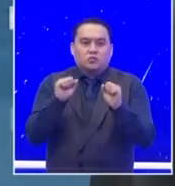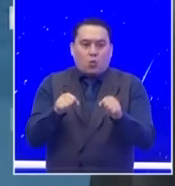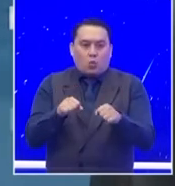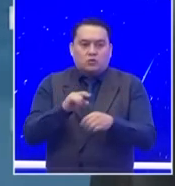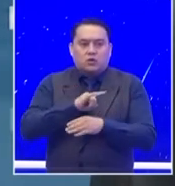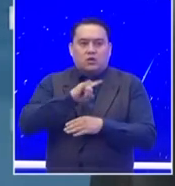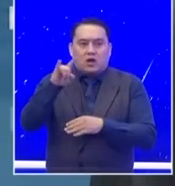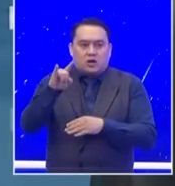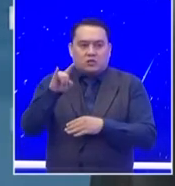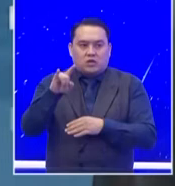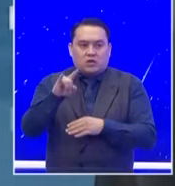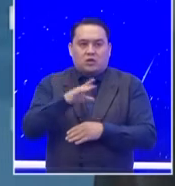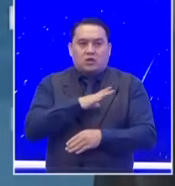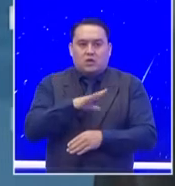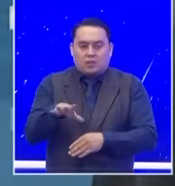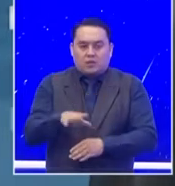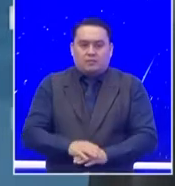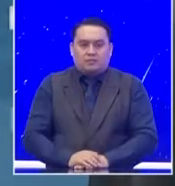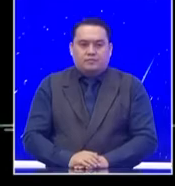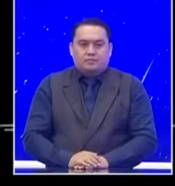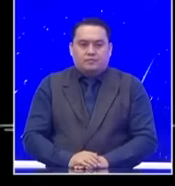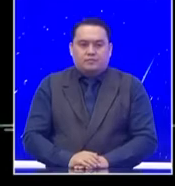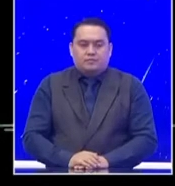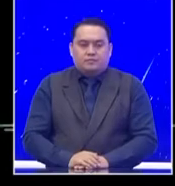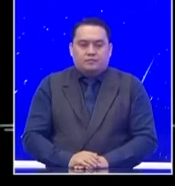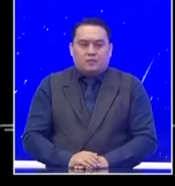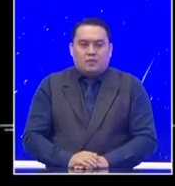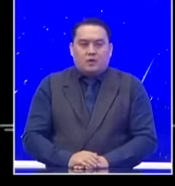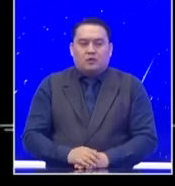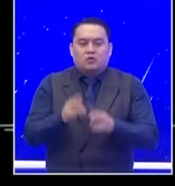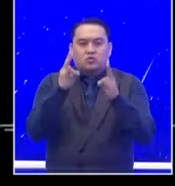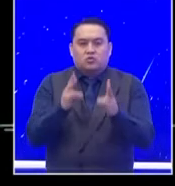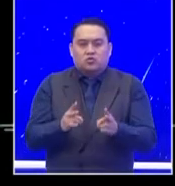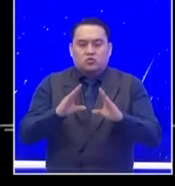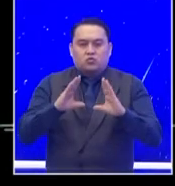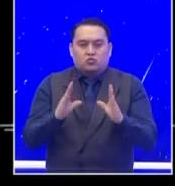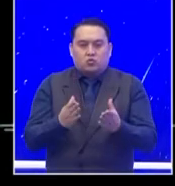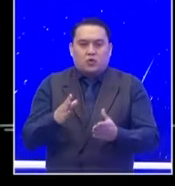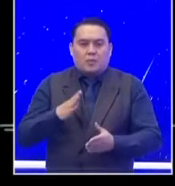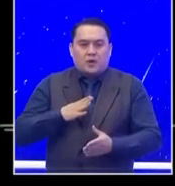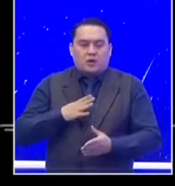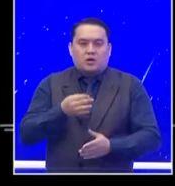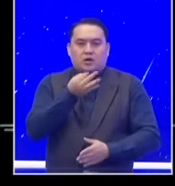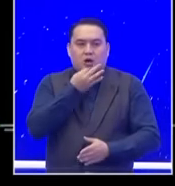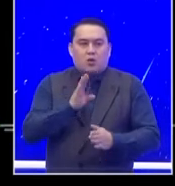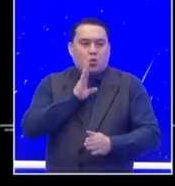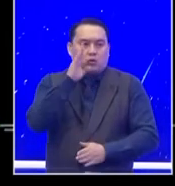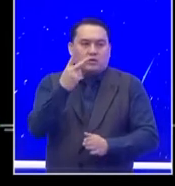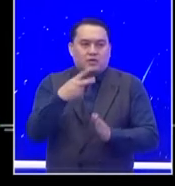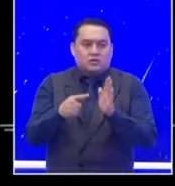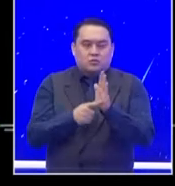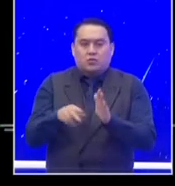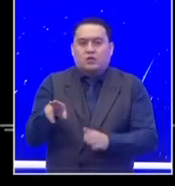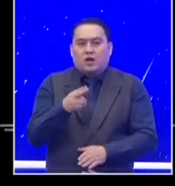крыла, плоскостей нет. Напомним, авиакатастрофа с самолетом Black Air произошла рано утром 27